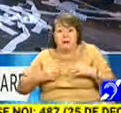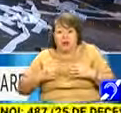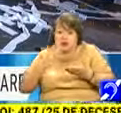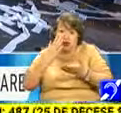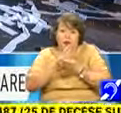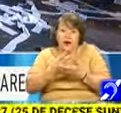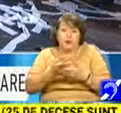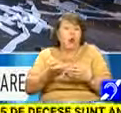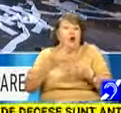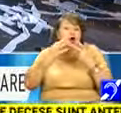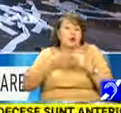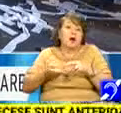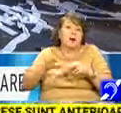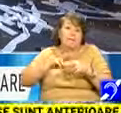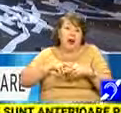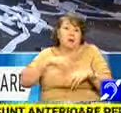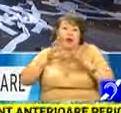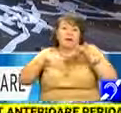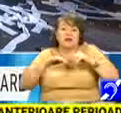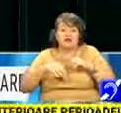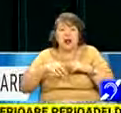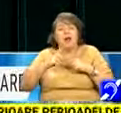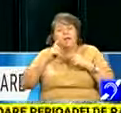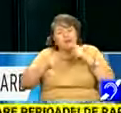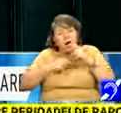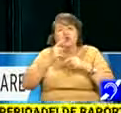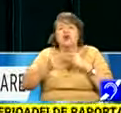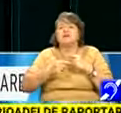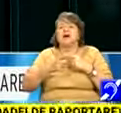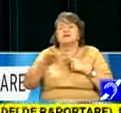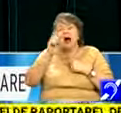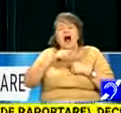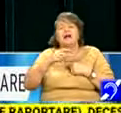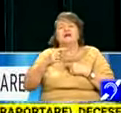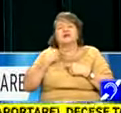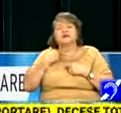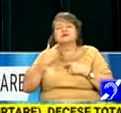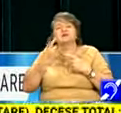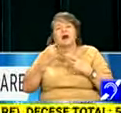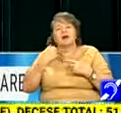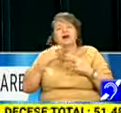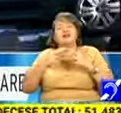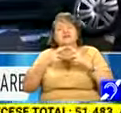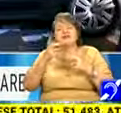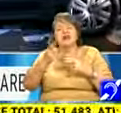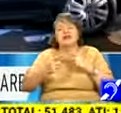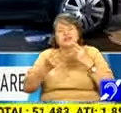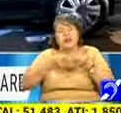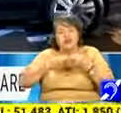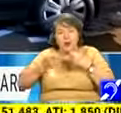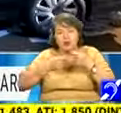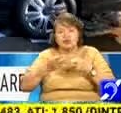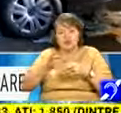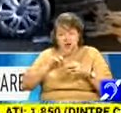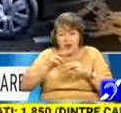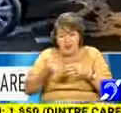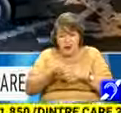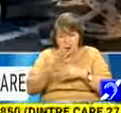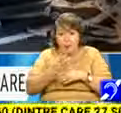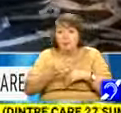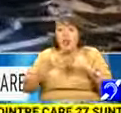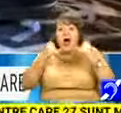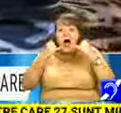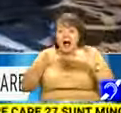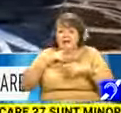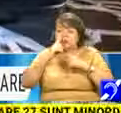aceasta va fi o discuție pentru viitor, pentru o nouă rundă de negociere. În momentul de față, ne așteptăm ca astăzi,